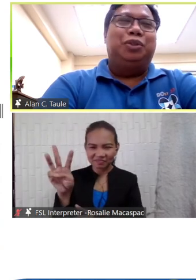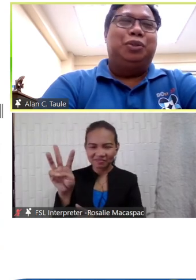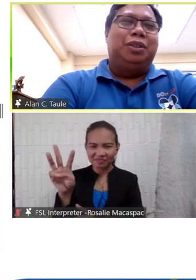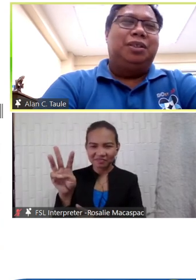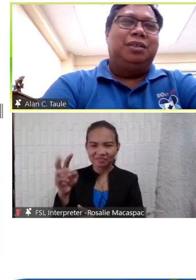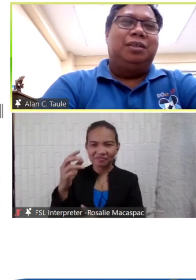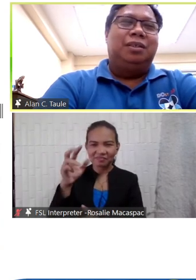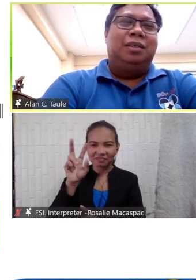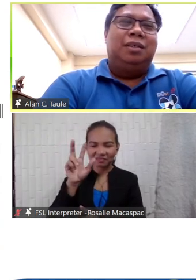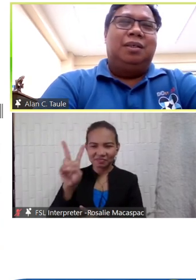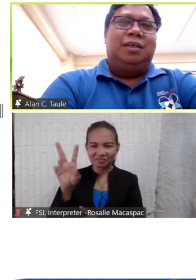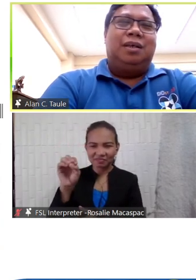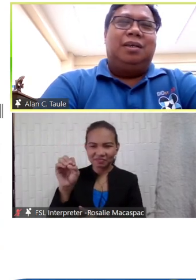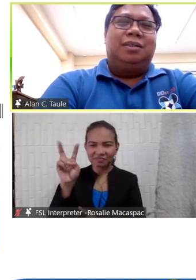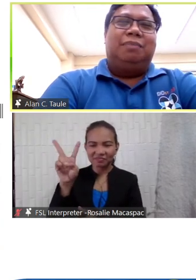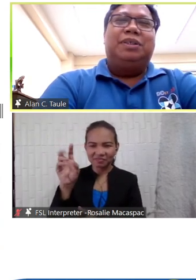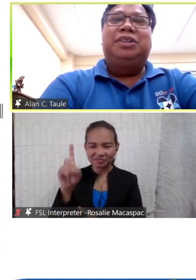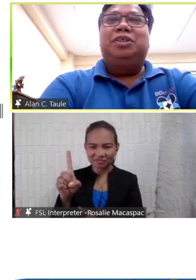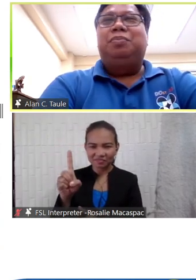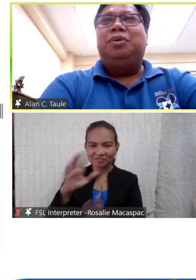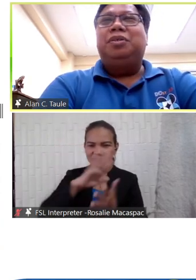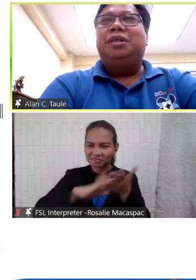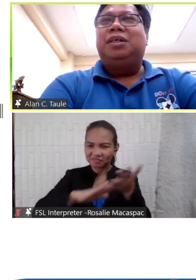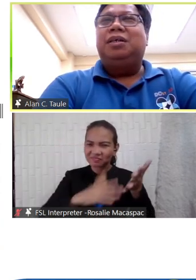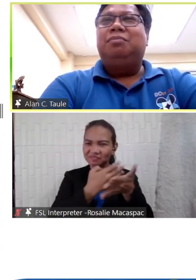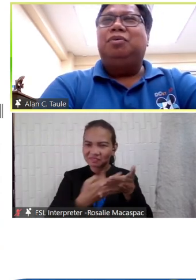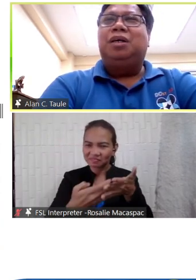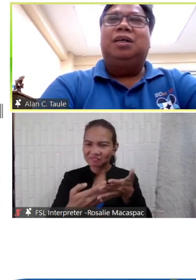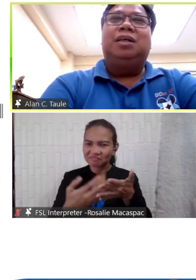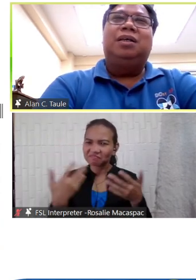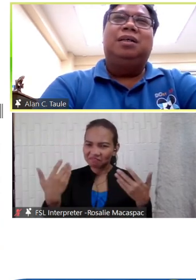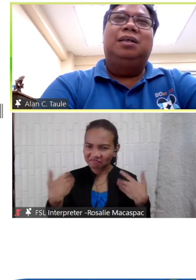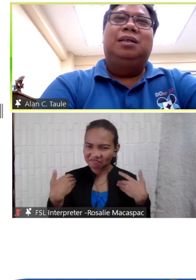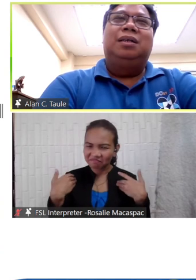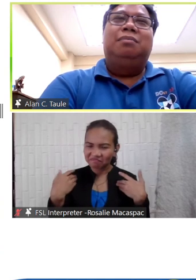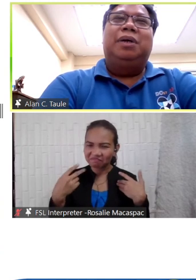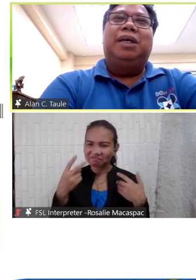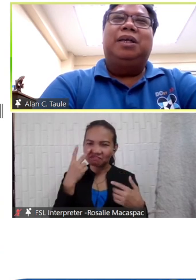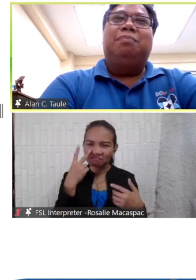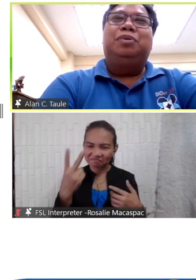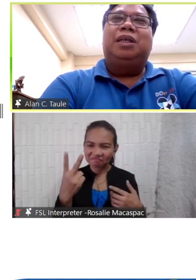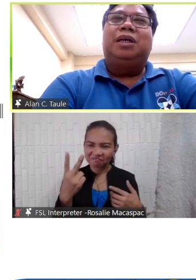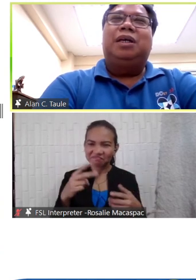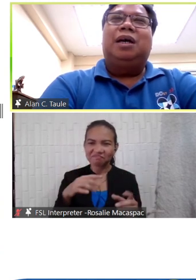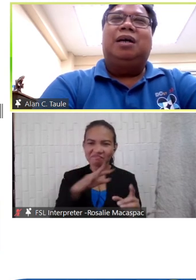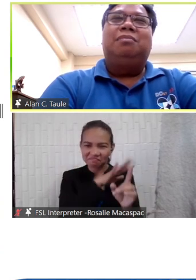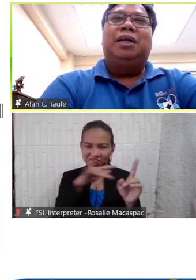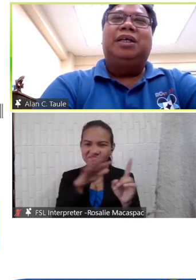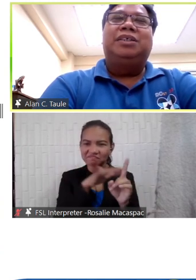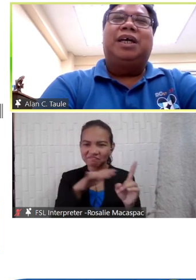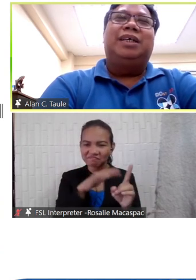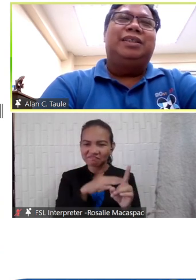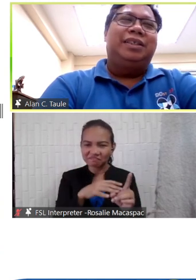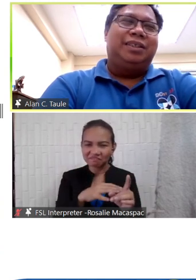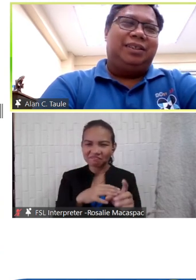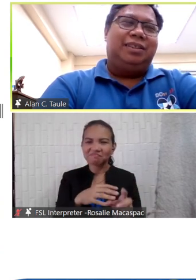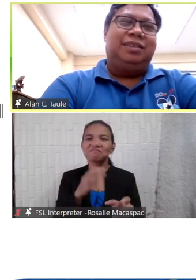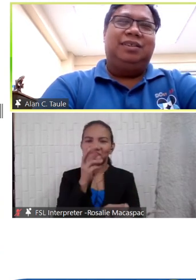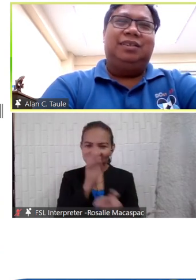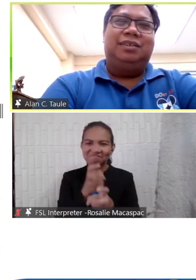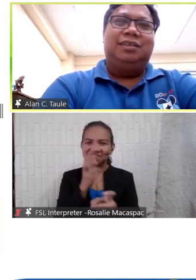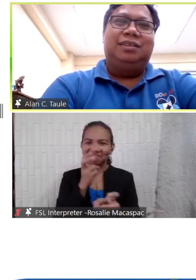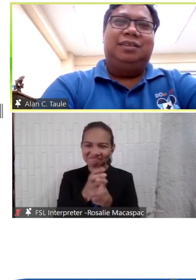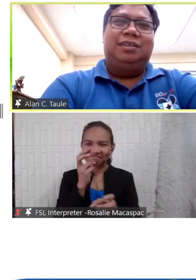NSTW 2021 schedule, napansin ko po na mukhang mahirap po talaga ang maging